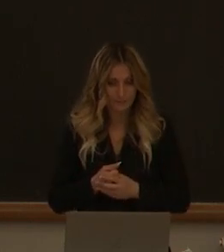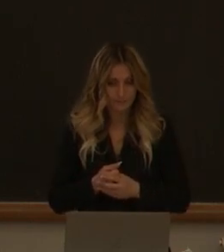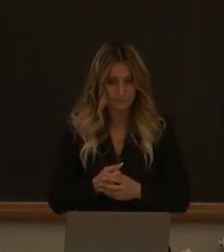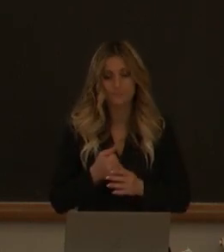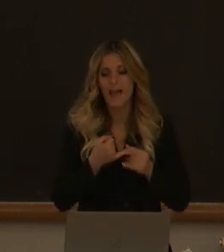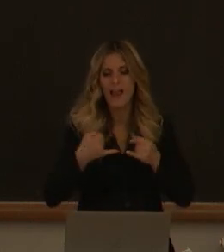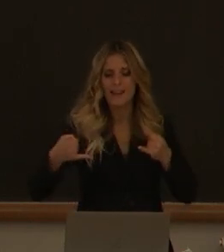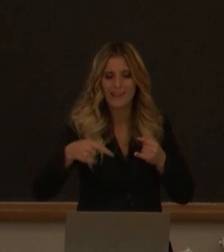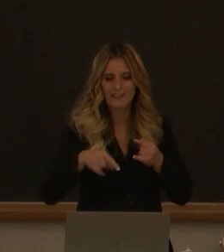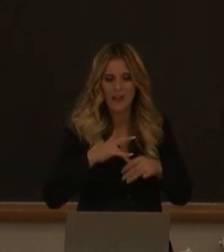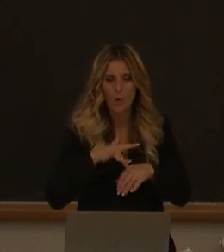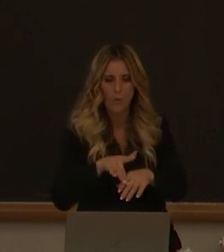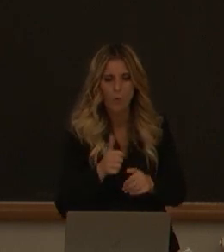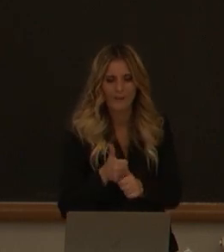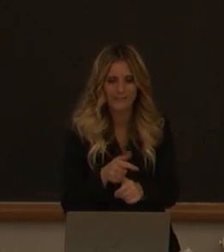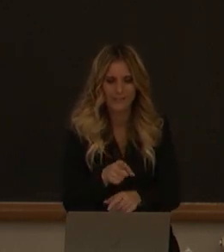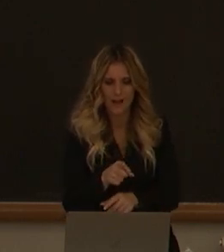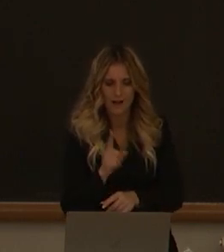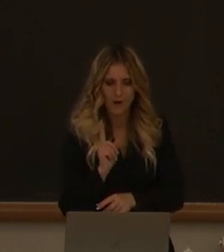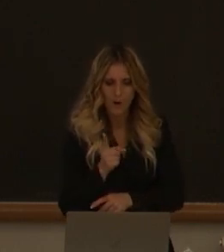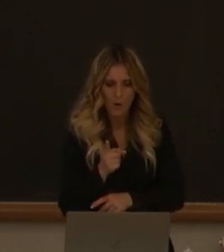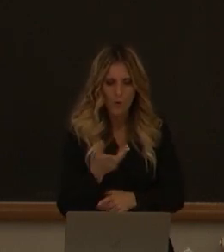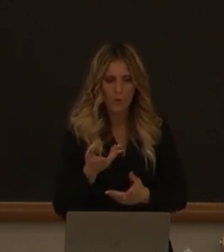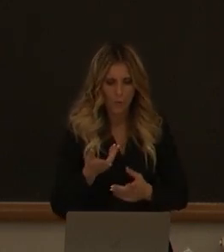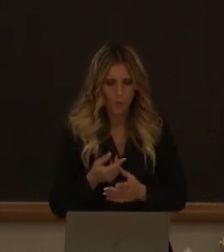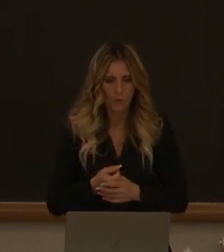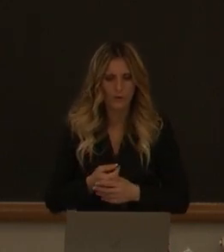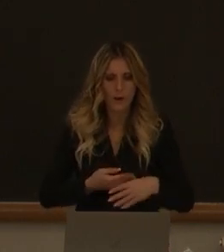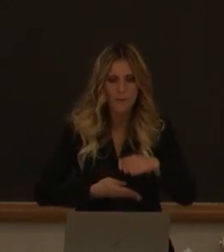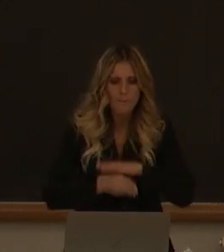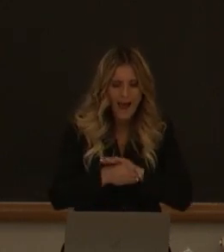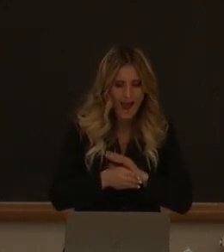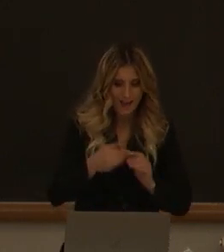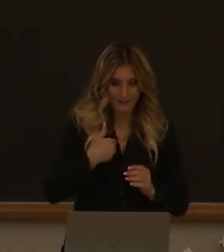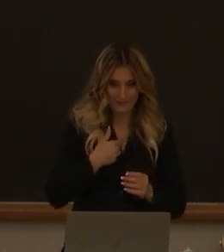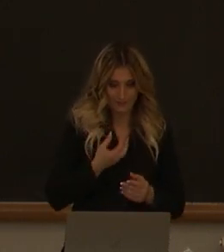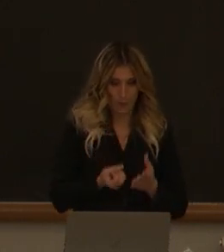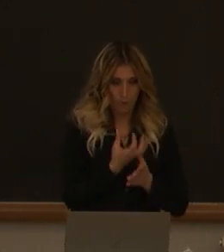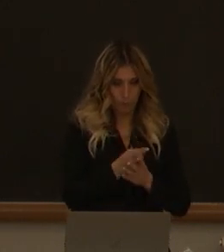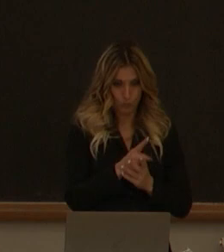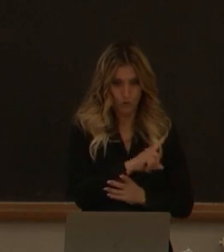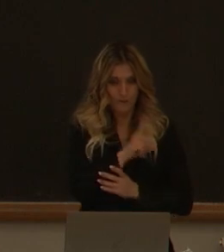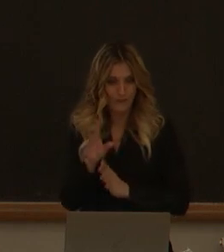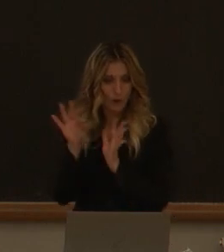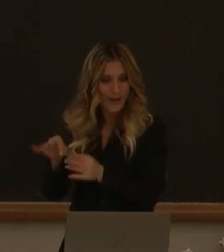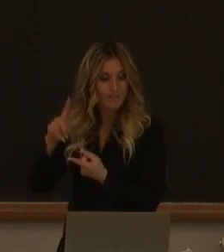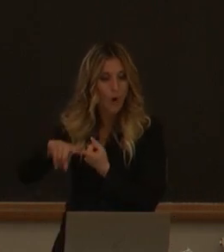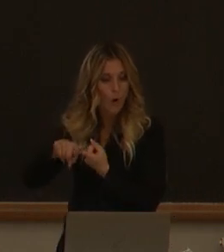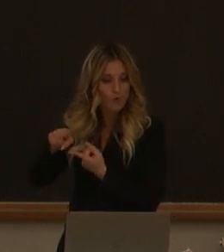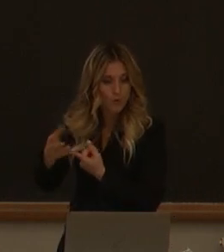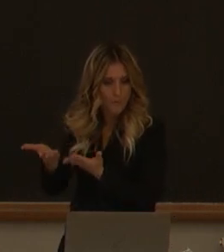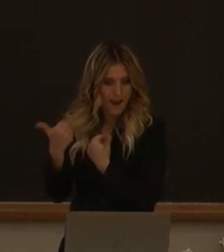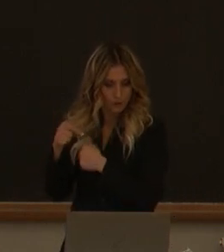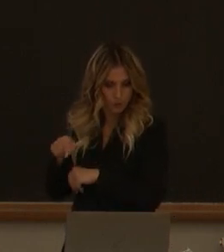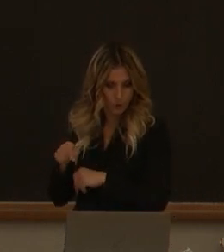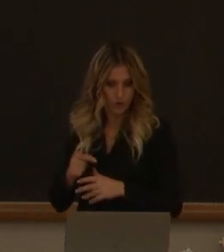la linea guida è la strategia from farm to fork, quindi dal produttore al consumatore, che vuole arrivare a un sistema alimentare